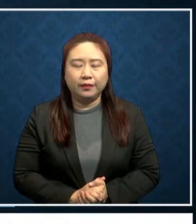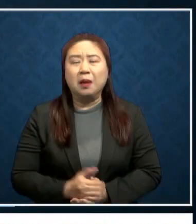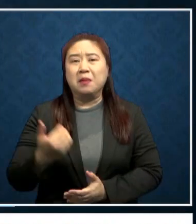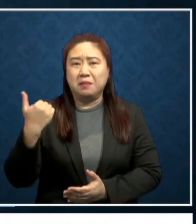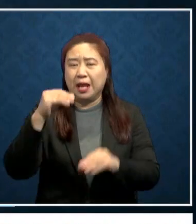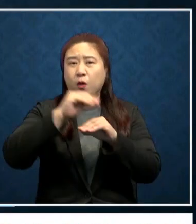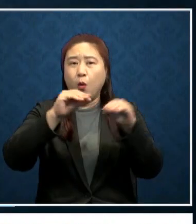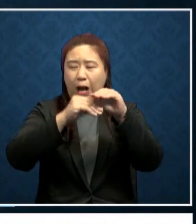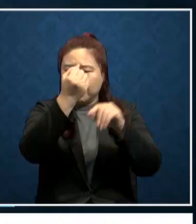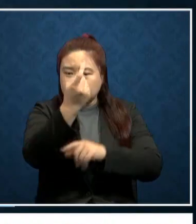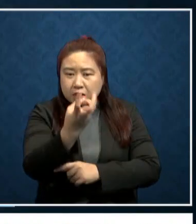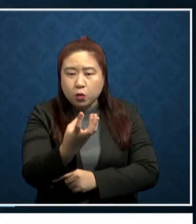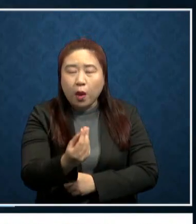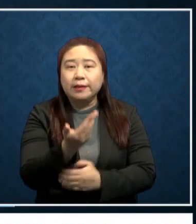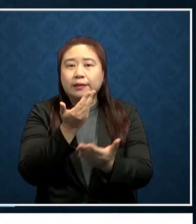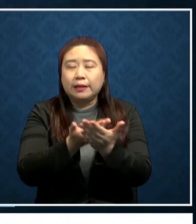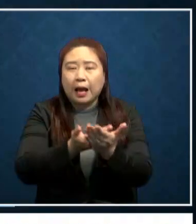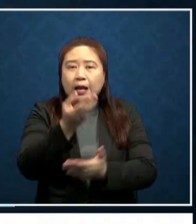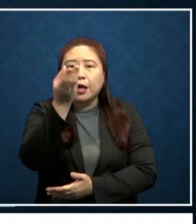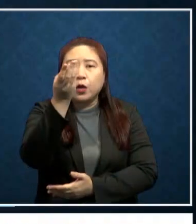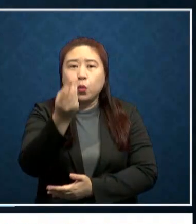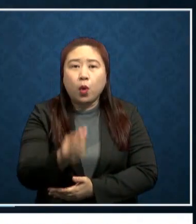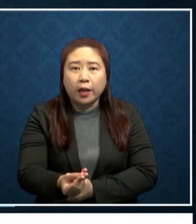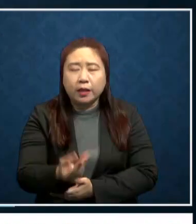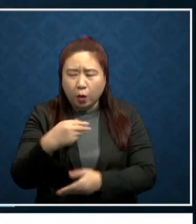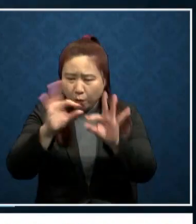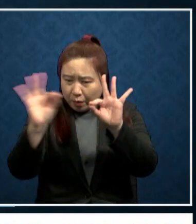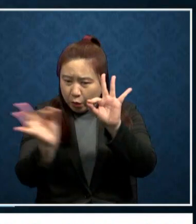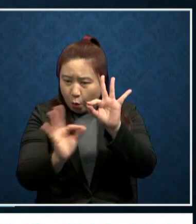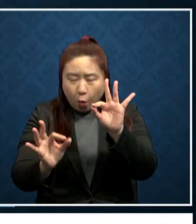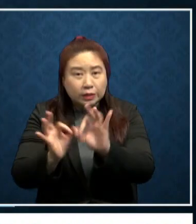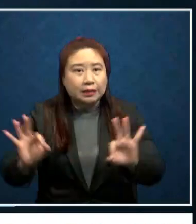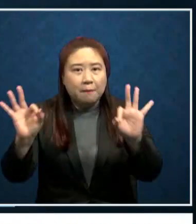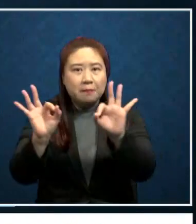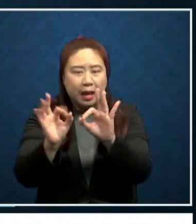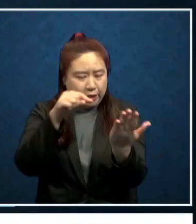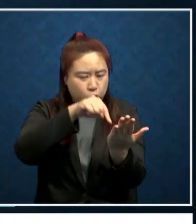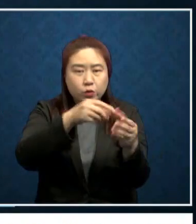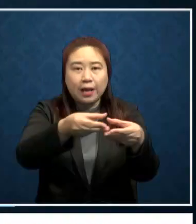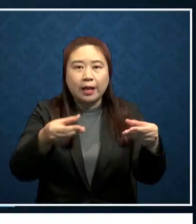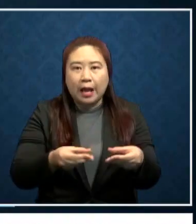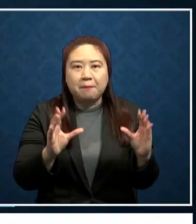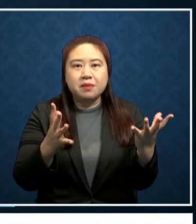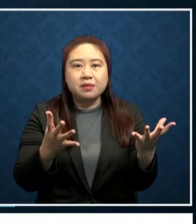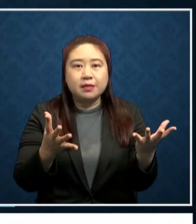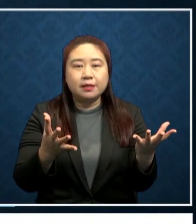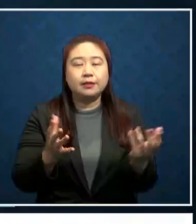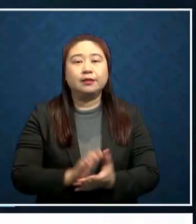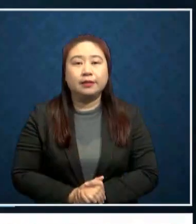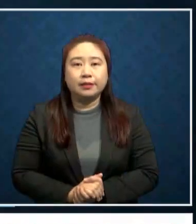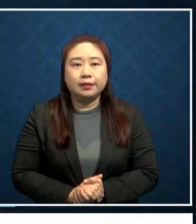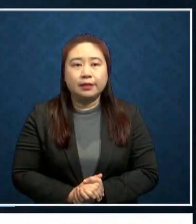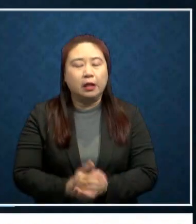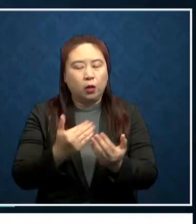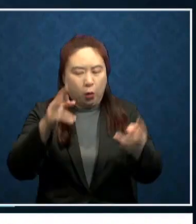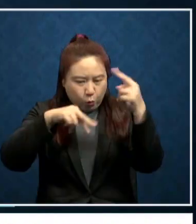นะครับและกรอบหัวงเงินนะครับไม่ไม่พบสาระสำคัญที่ปรากฏในรายงานเลยนะครับก็ก็เลยไม่ไม่สามารถ